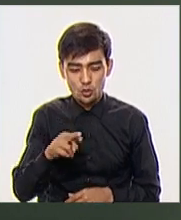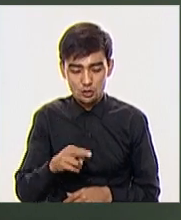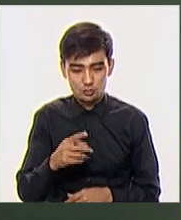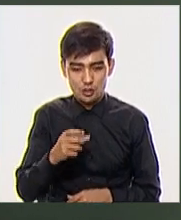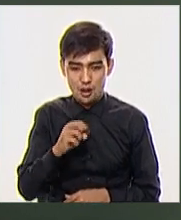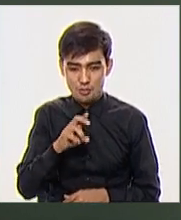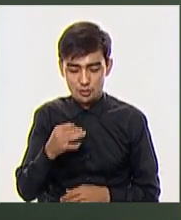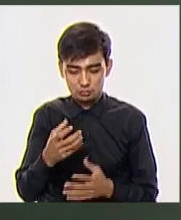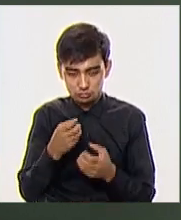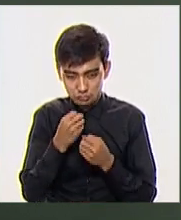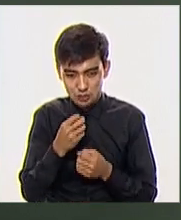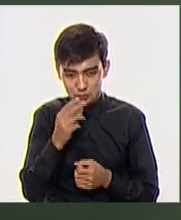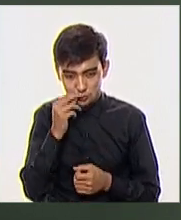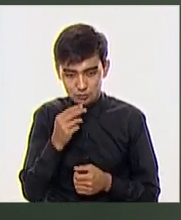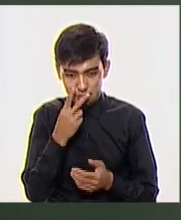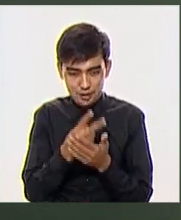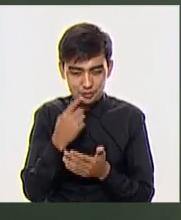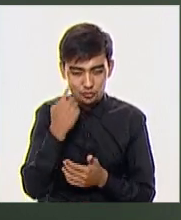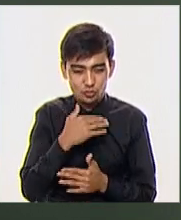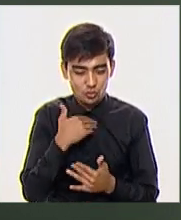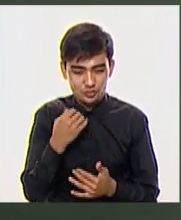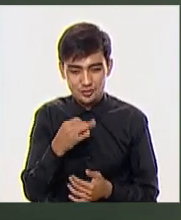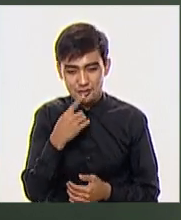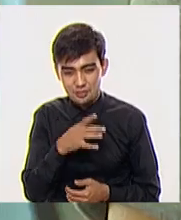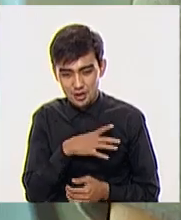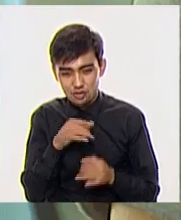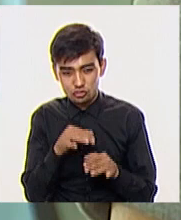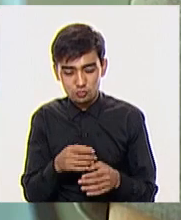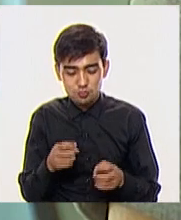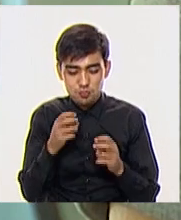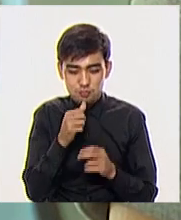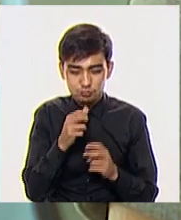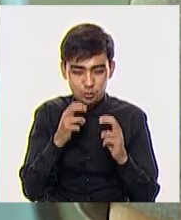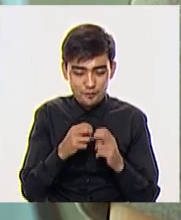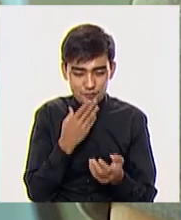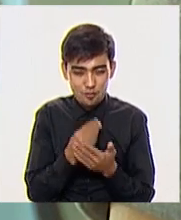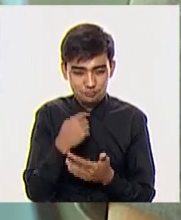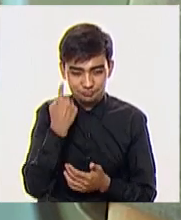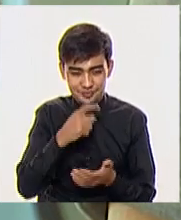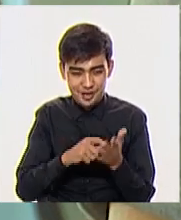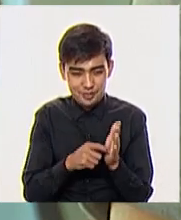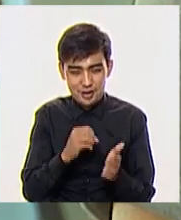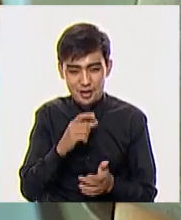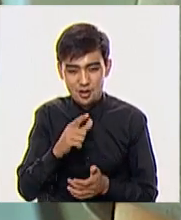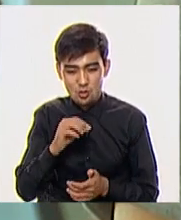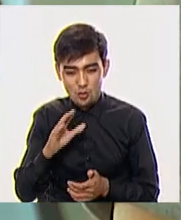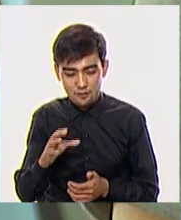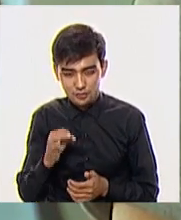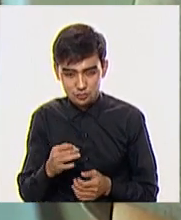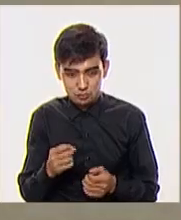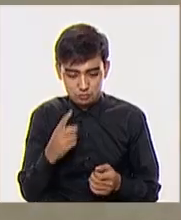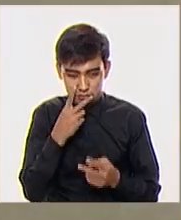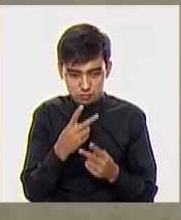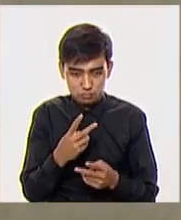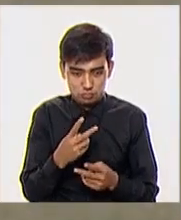получил Абай. Мужчина попросил не показывать его лицо. Говорит, решив проверить свой личный кабинет на ЕГОВ, увидел несколько, к удивлению,